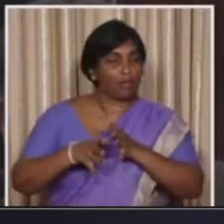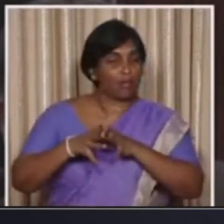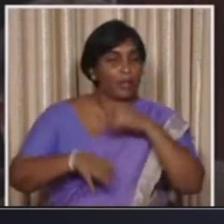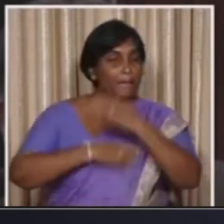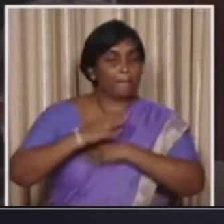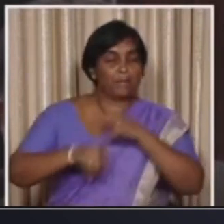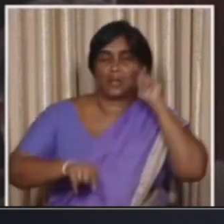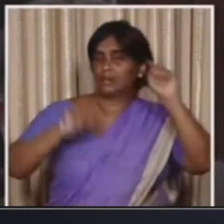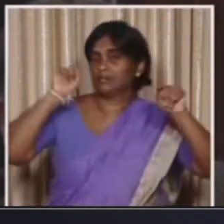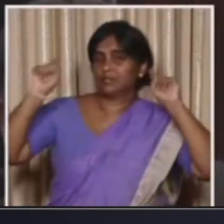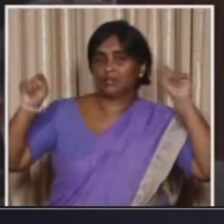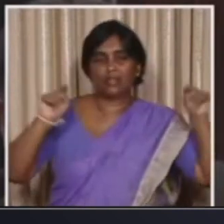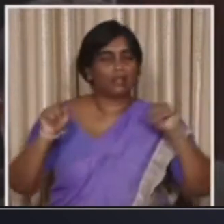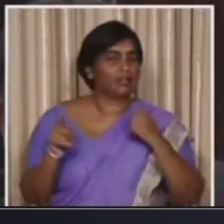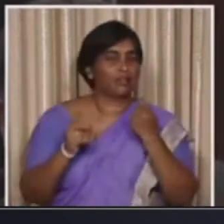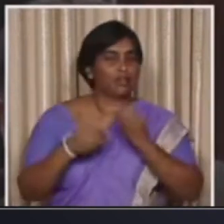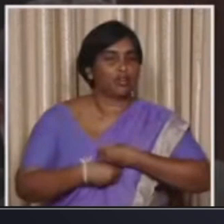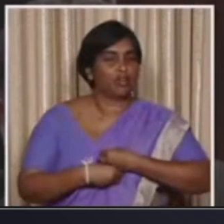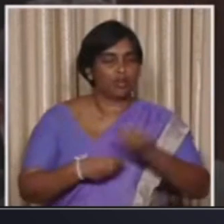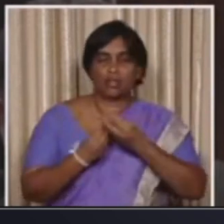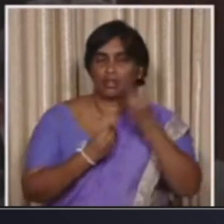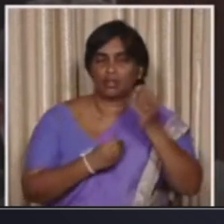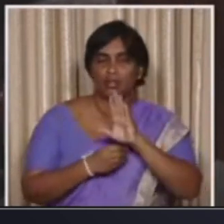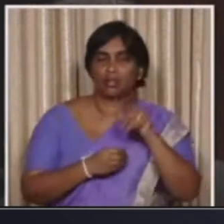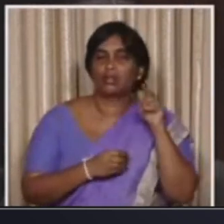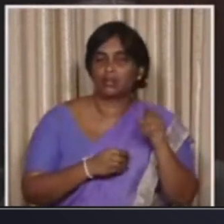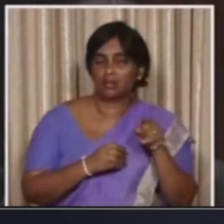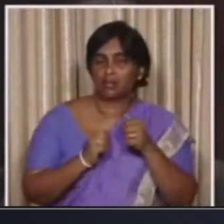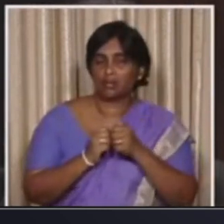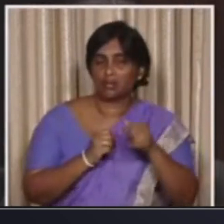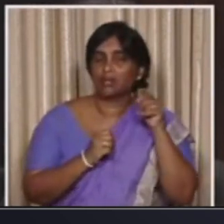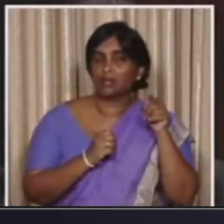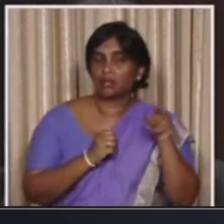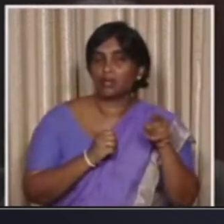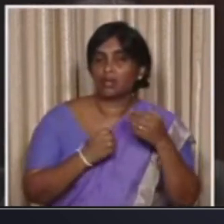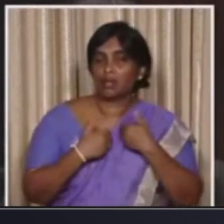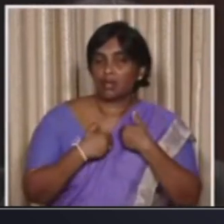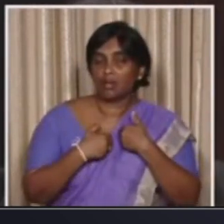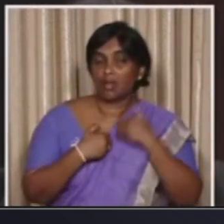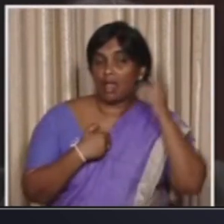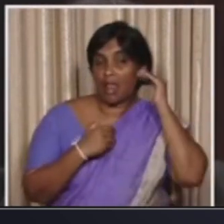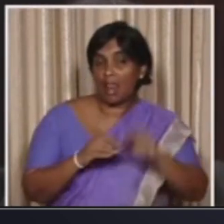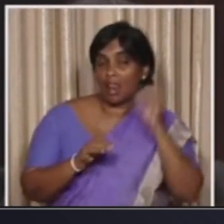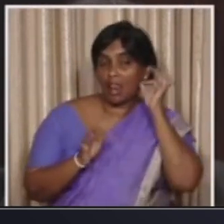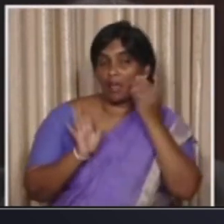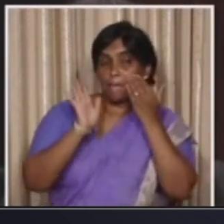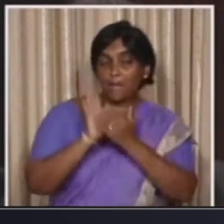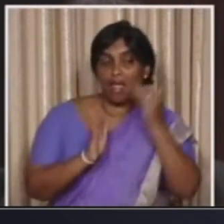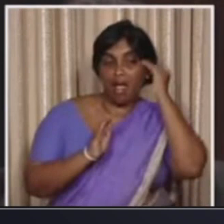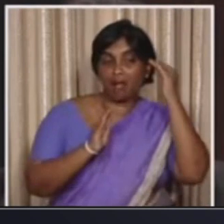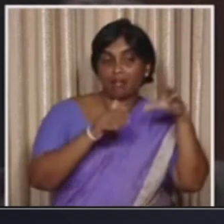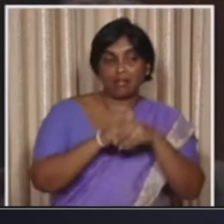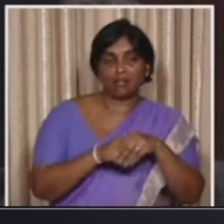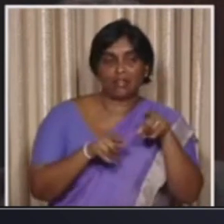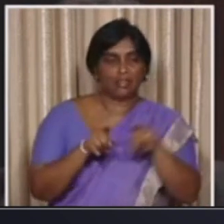ඔය තැන්තංගල රටේ ධනෙ විනාශ කර දෙන්න එපා. මේ කරන්න හදන්නේ අපිට නංගි බෙදලා අක්ක දෙන ආර්ථිකයක්